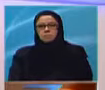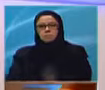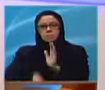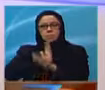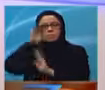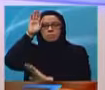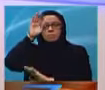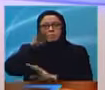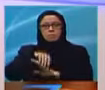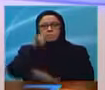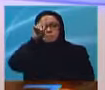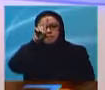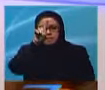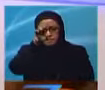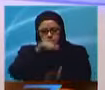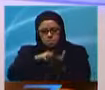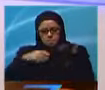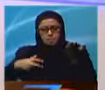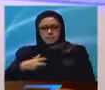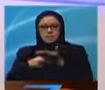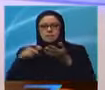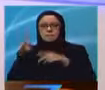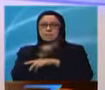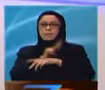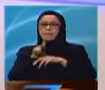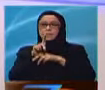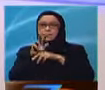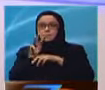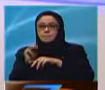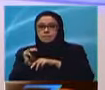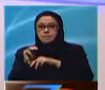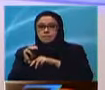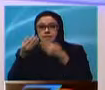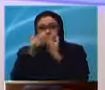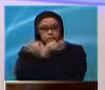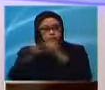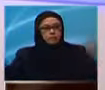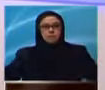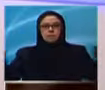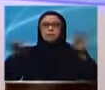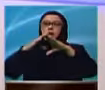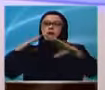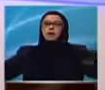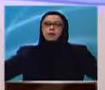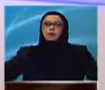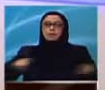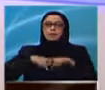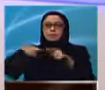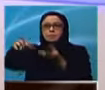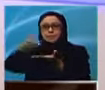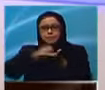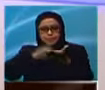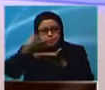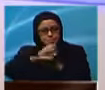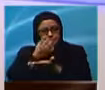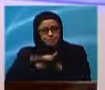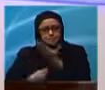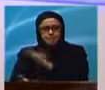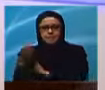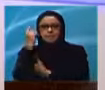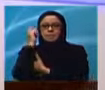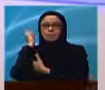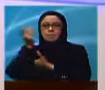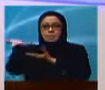Lebih 1,000 tiket kereta api percuma yang ditawarkan Kereta Api Tanah Melayu Berhad KTMB habis ditebus pagi tadi. Perkhidmatan